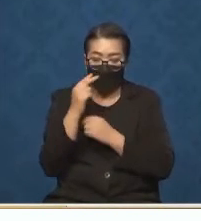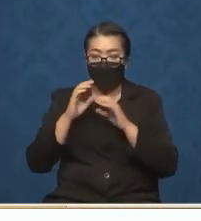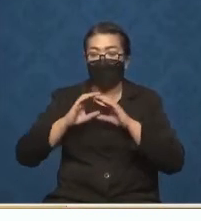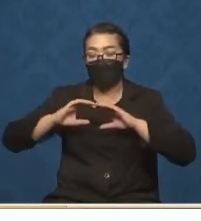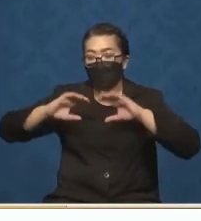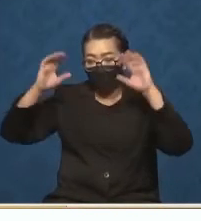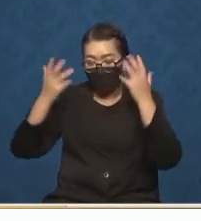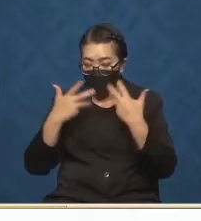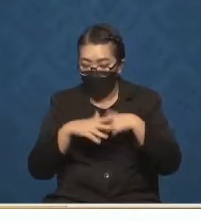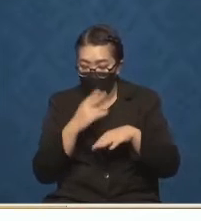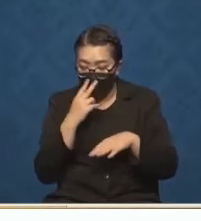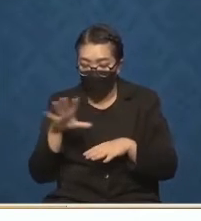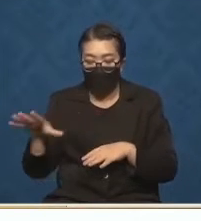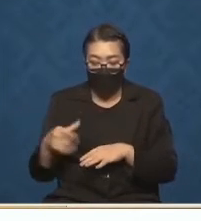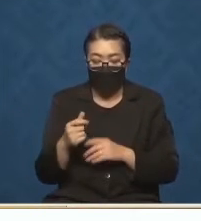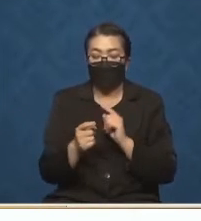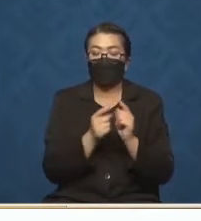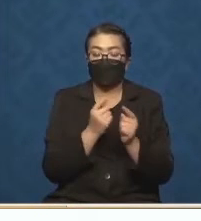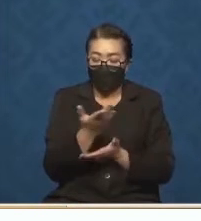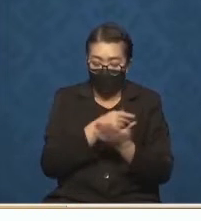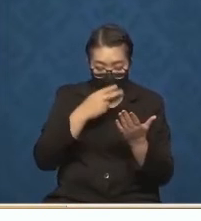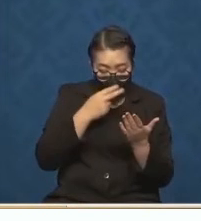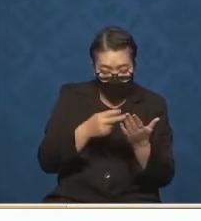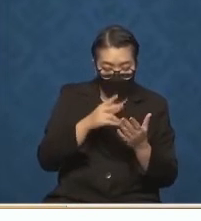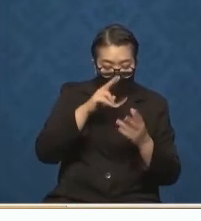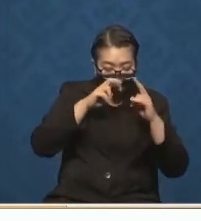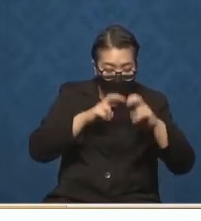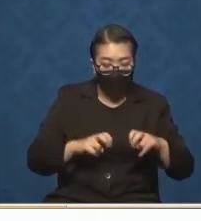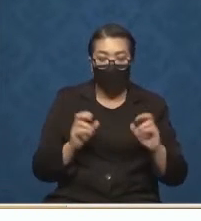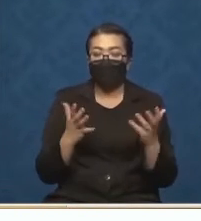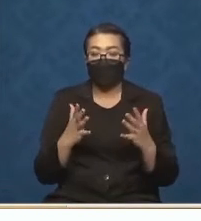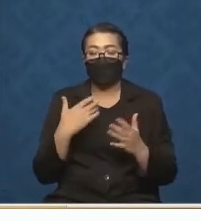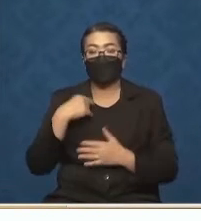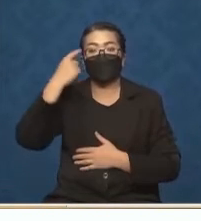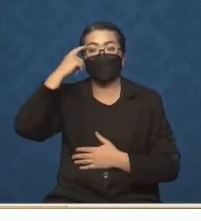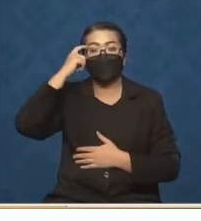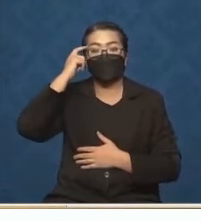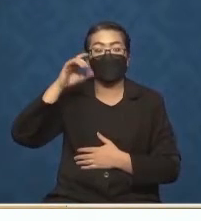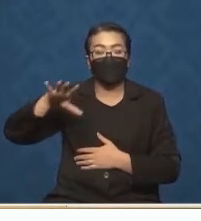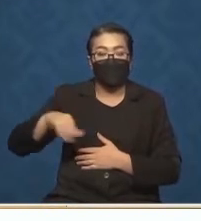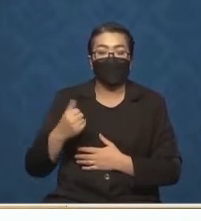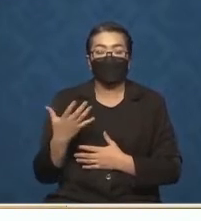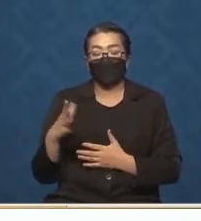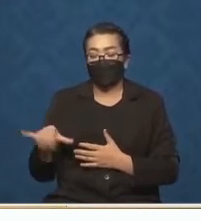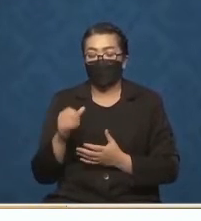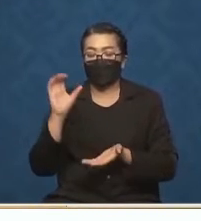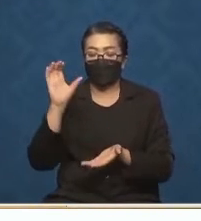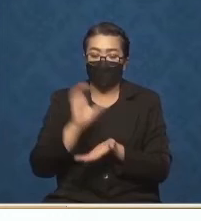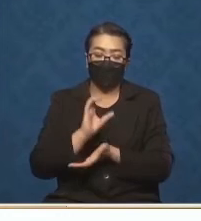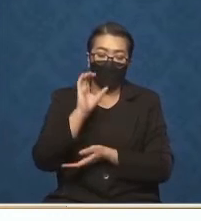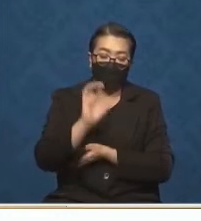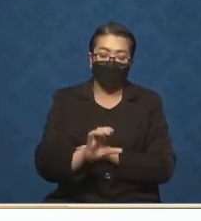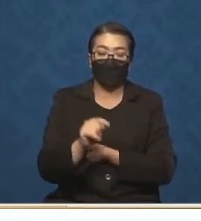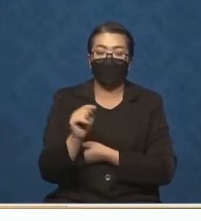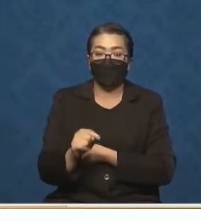ไม่ค่อยจะได้เอาเรื่องนี้ไปนั่งดูเทาไ่ผมไม่รครับว่าจะมีเรื่องของการดึ่งงบประมาณไปลใพ้น